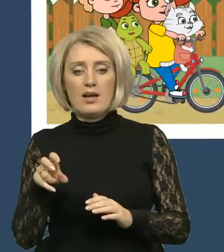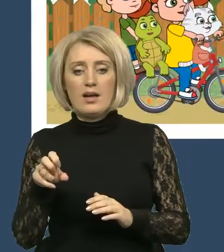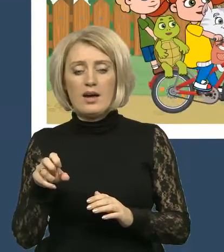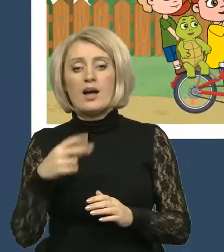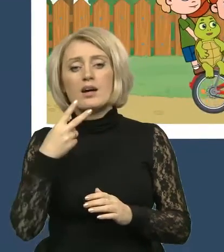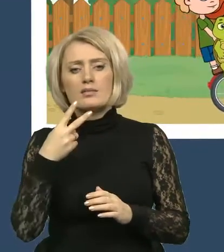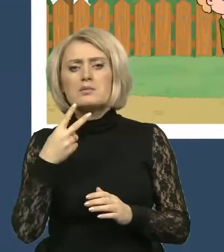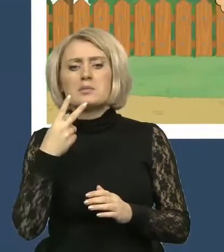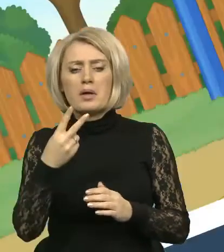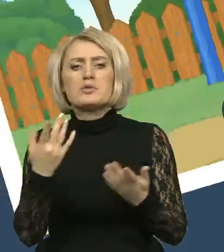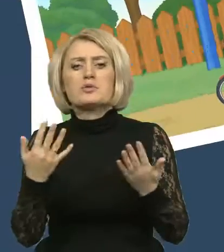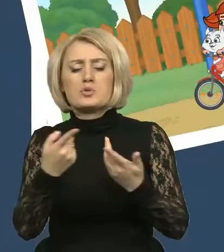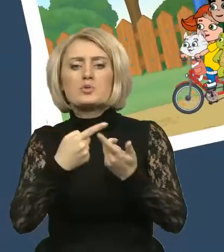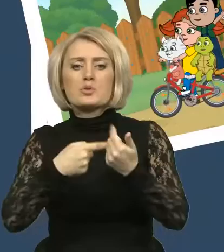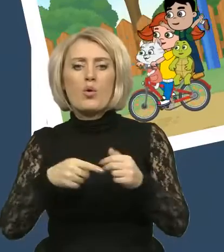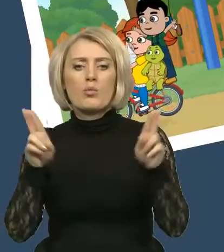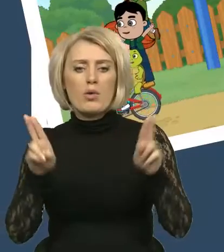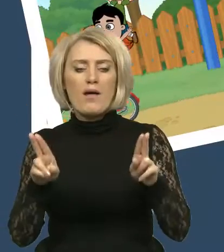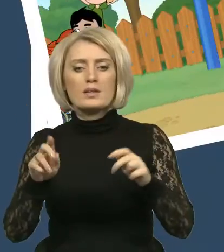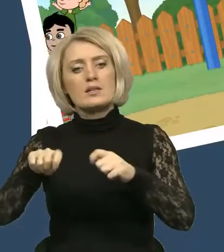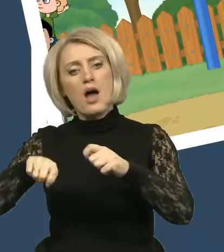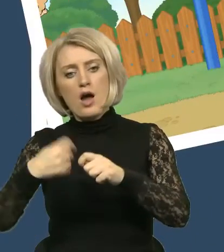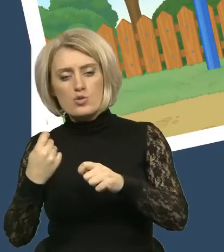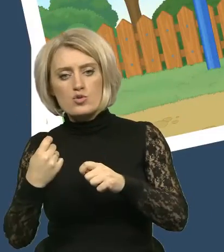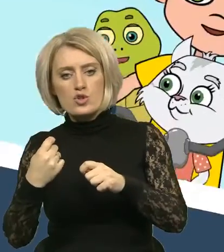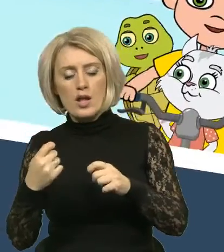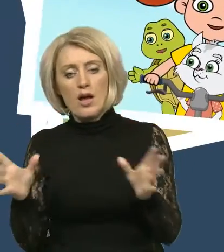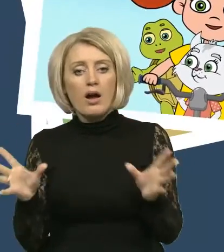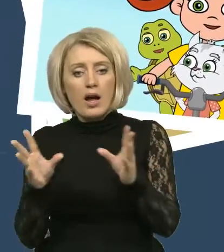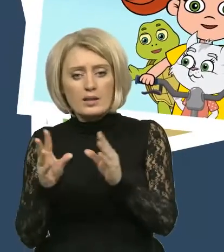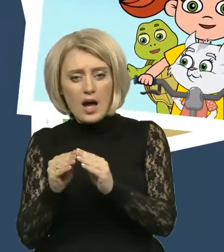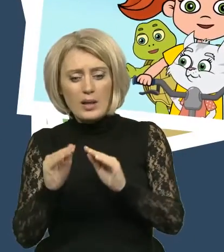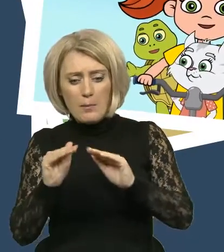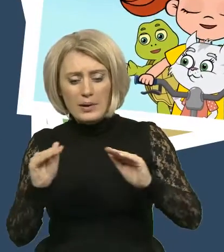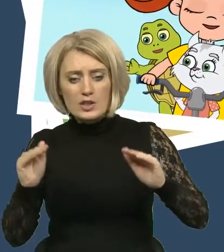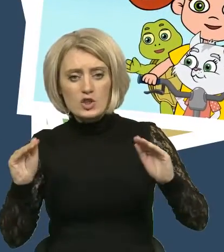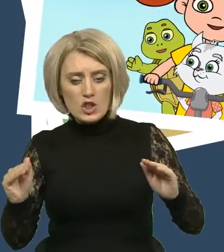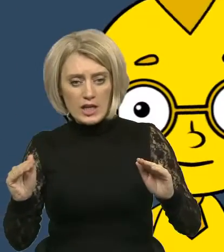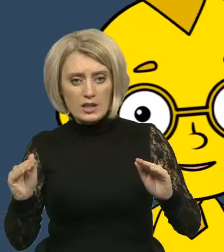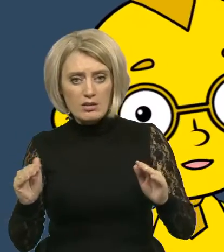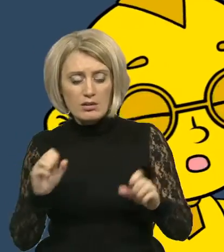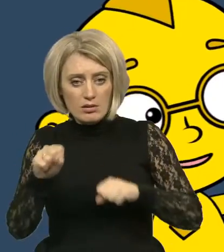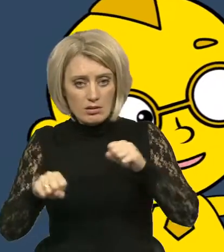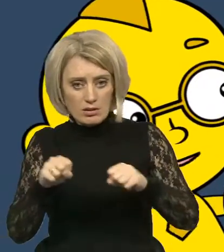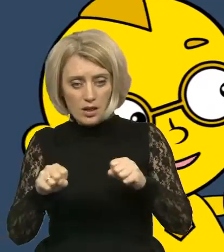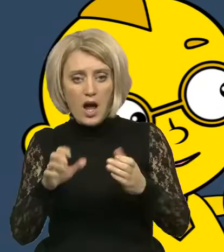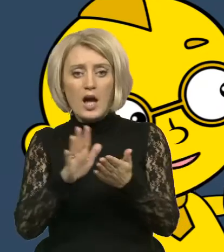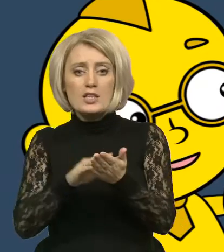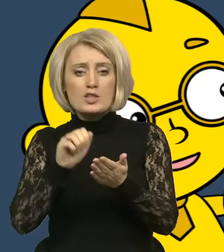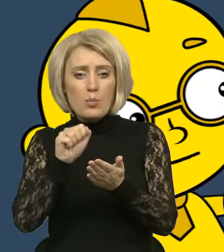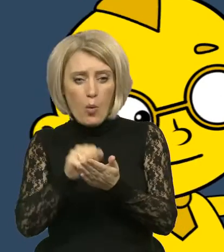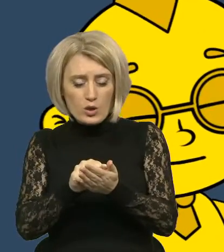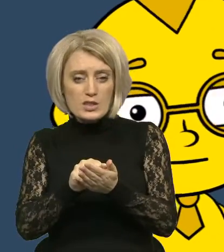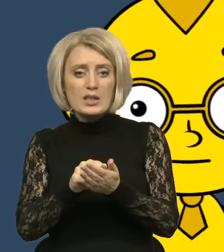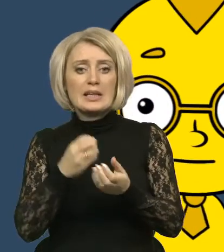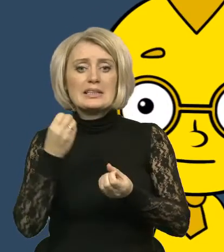Посмотри, сколько правил ты нарушила. Катала малышей. Раз. Испортила